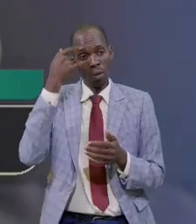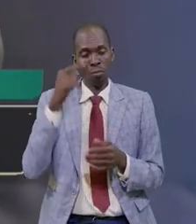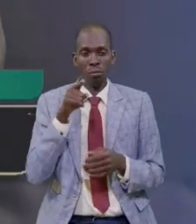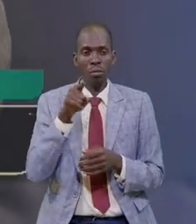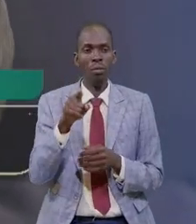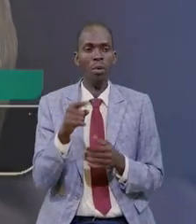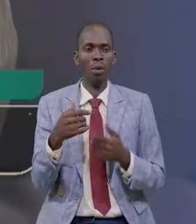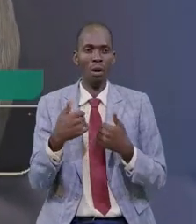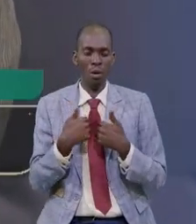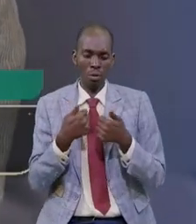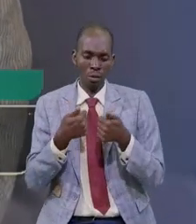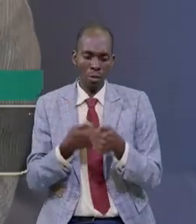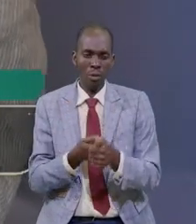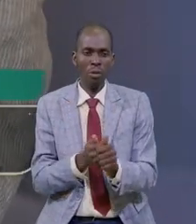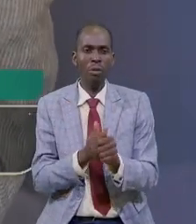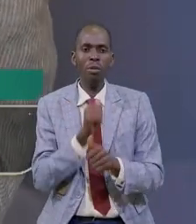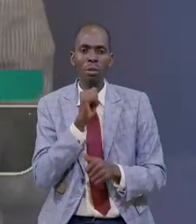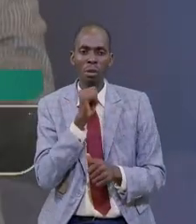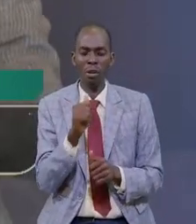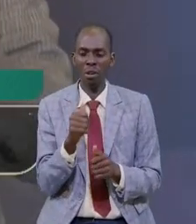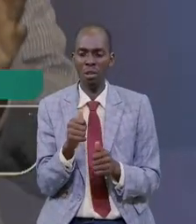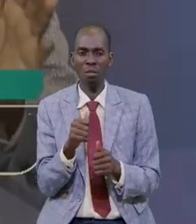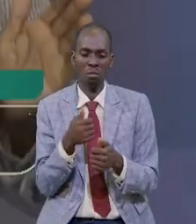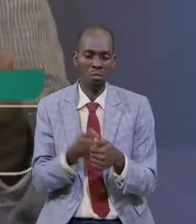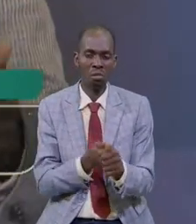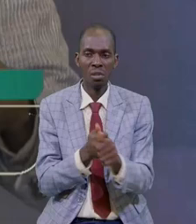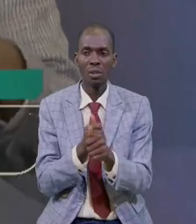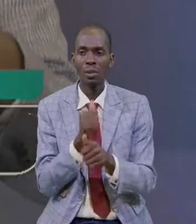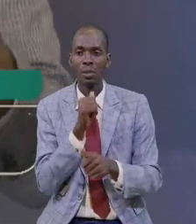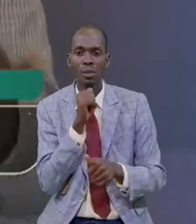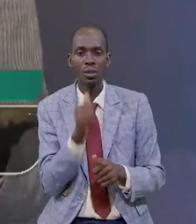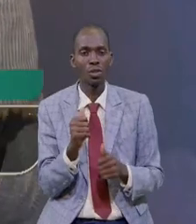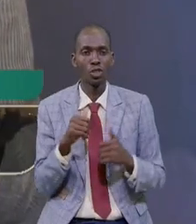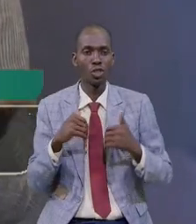quand tu n'as pas recherché des jeunes gens pauvres ou